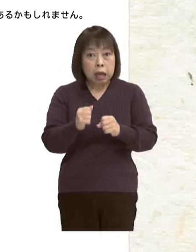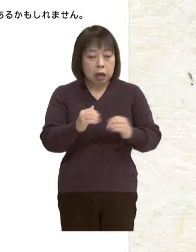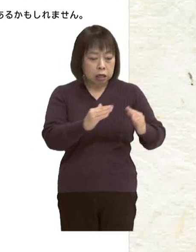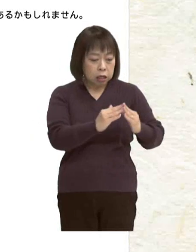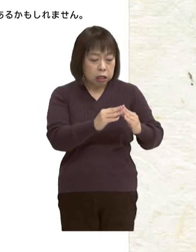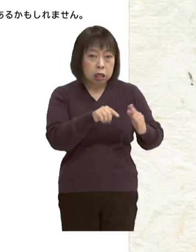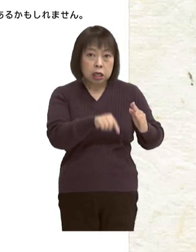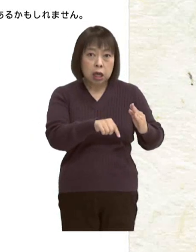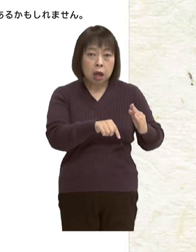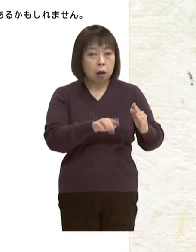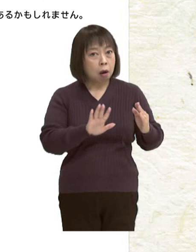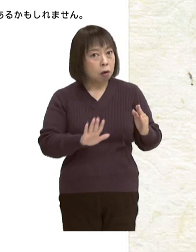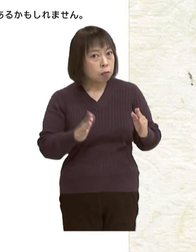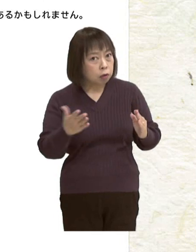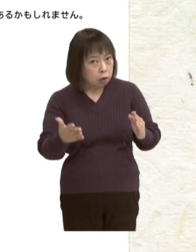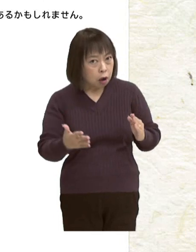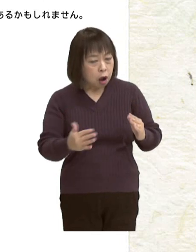ませんか？